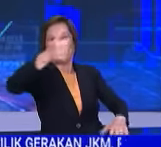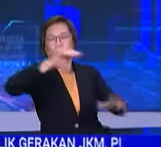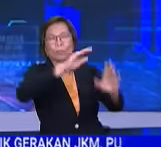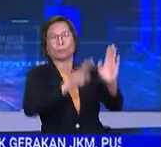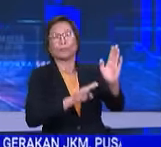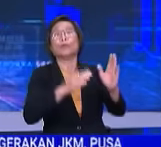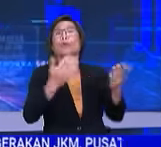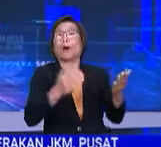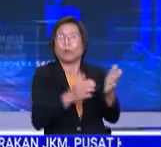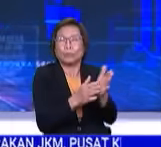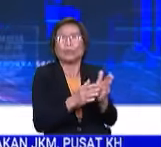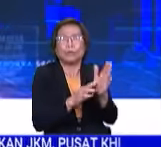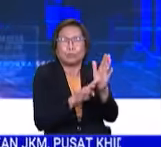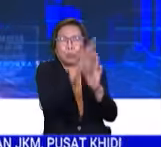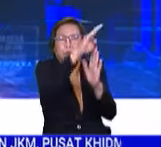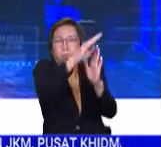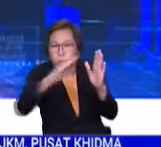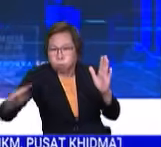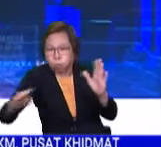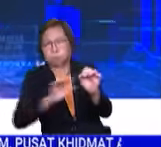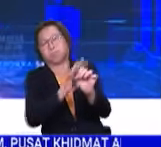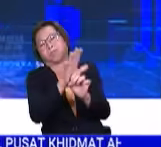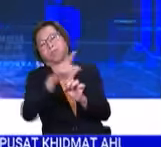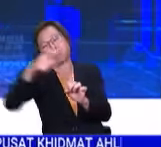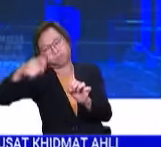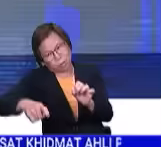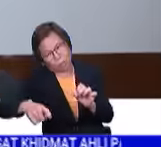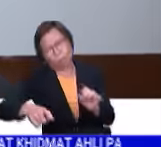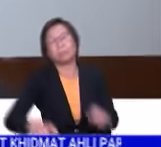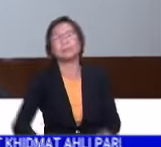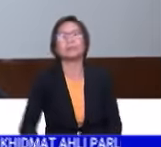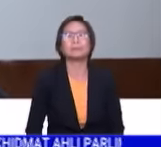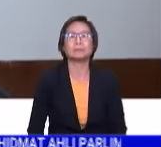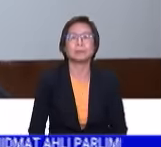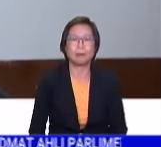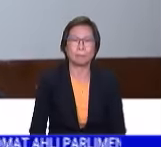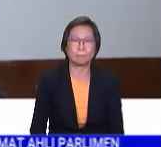melandaikan rantaian jangkitan COVID-19.